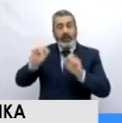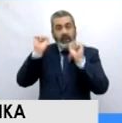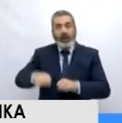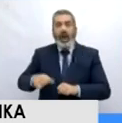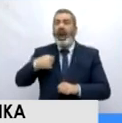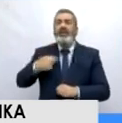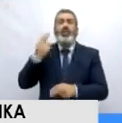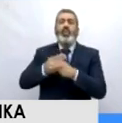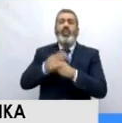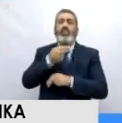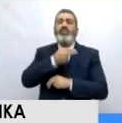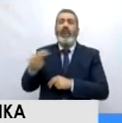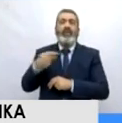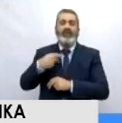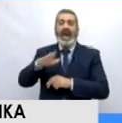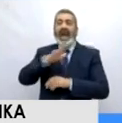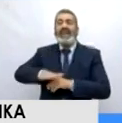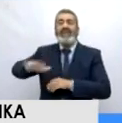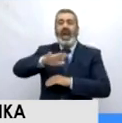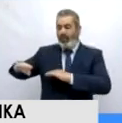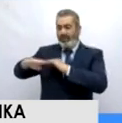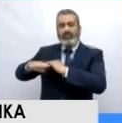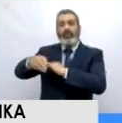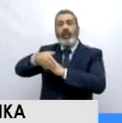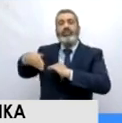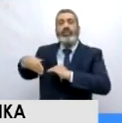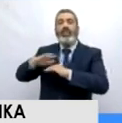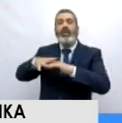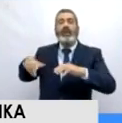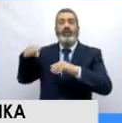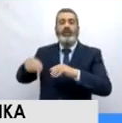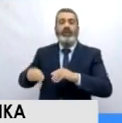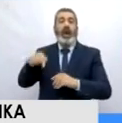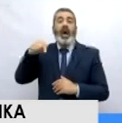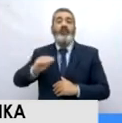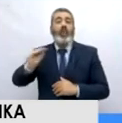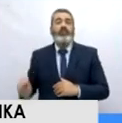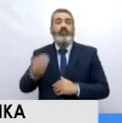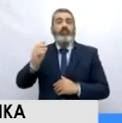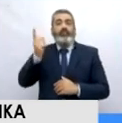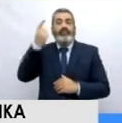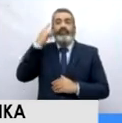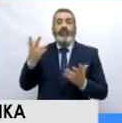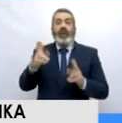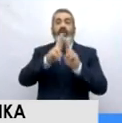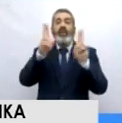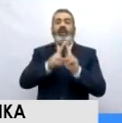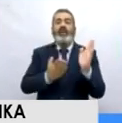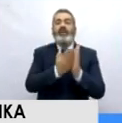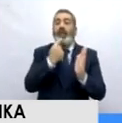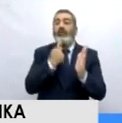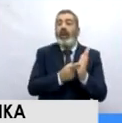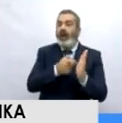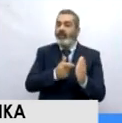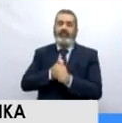των θαλασσίων ζωνών στο Αιγαίο και σε Ανατολική Μεσόγειο, πάντα με γνώμονα το διεθνές δίκαιο. Είμαστε